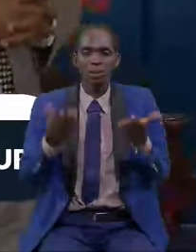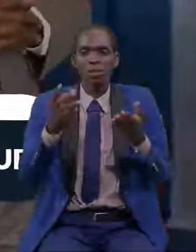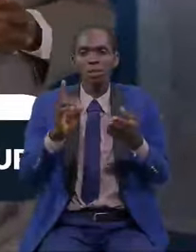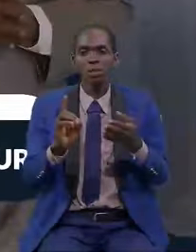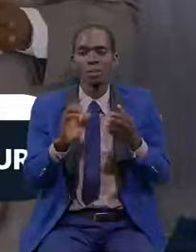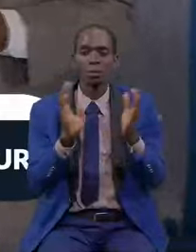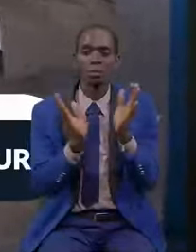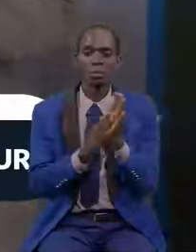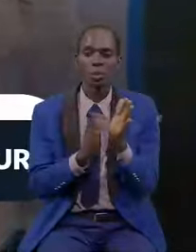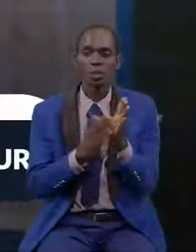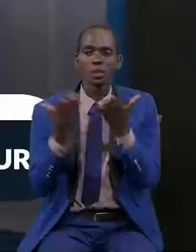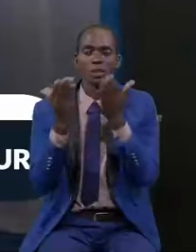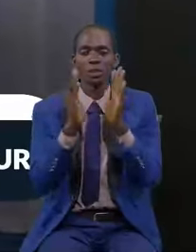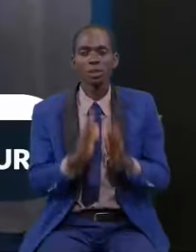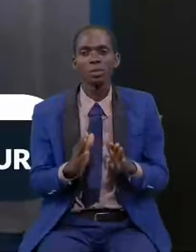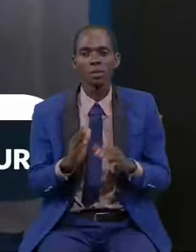notre sauveur.